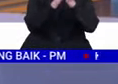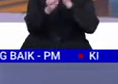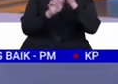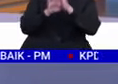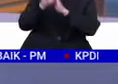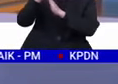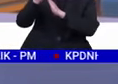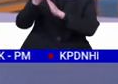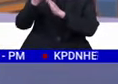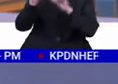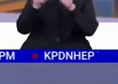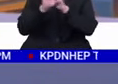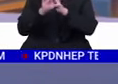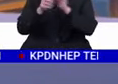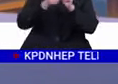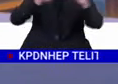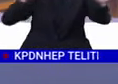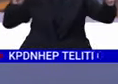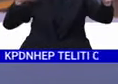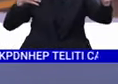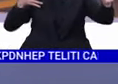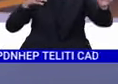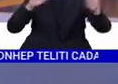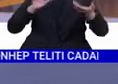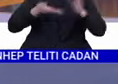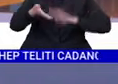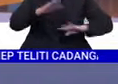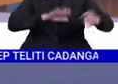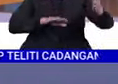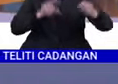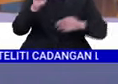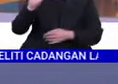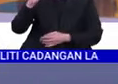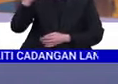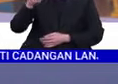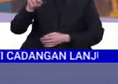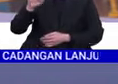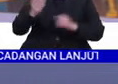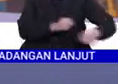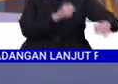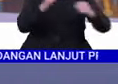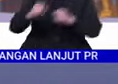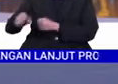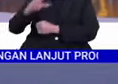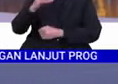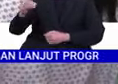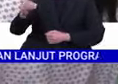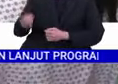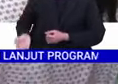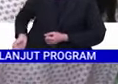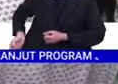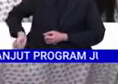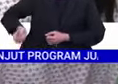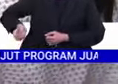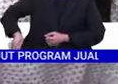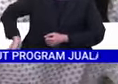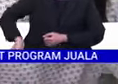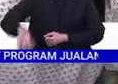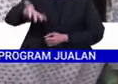berprestasi tinggi seperti memanah pencak silat wushu Khan Udan Hai